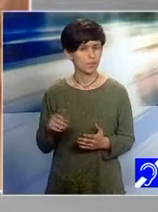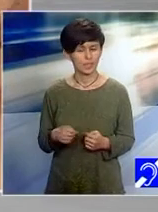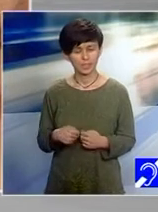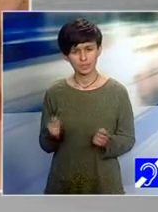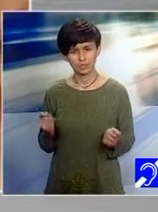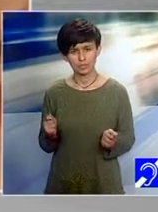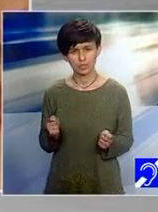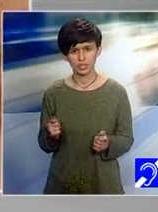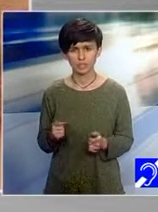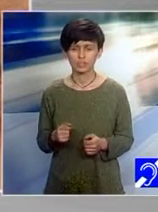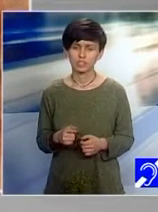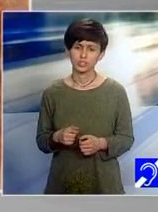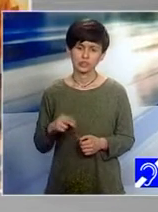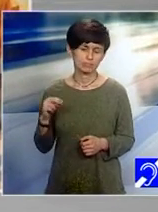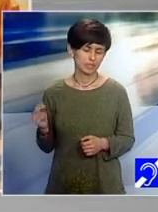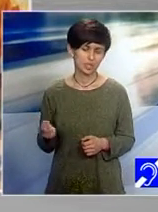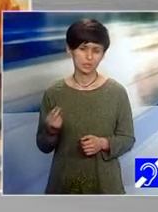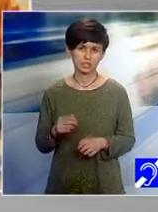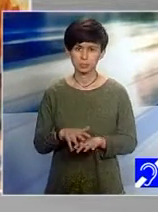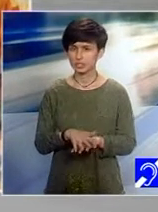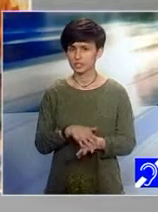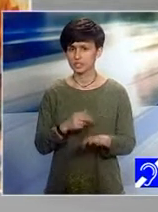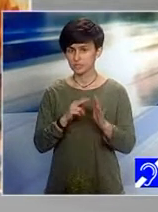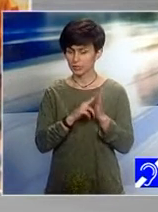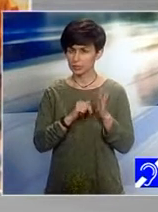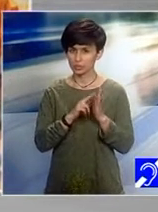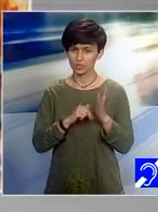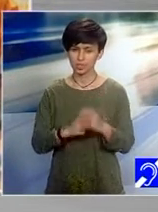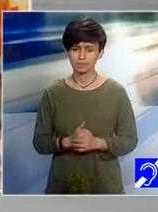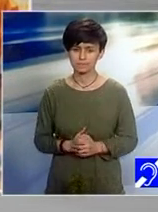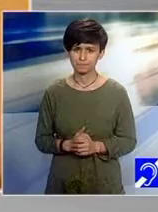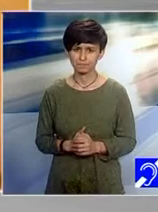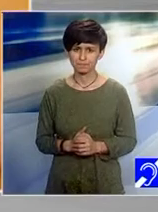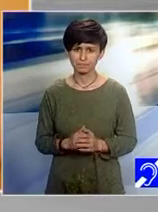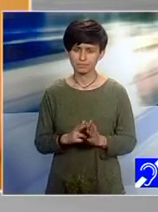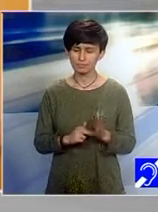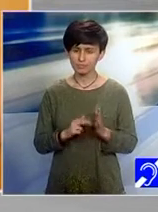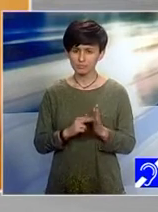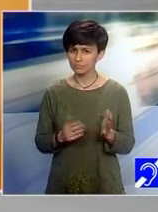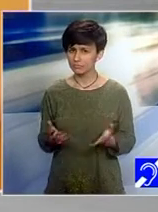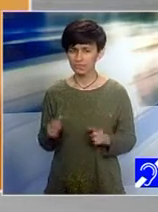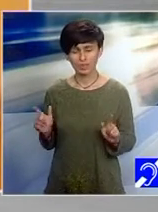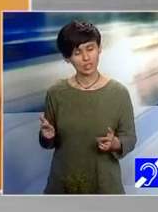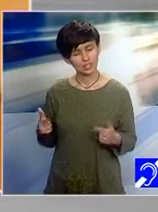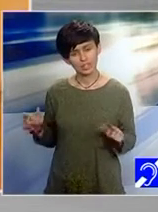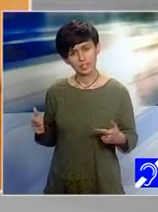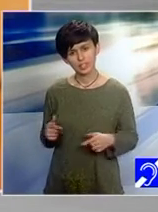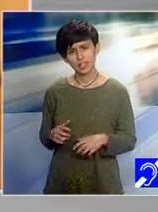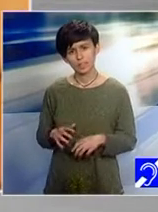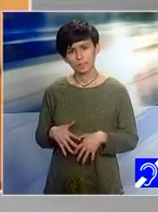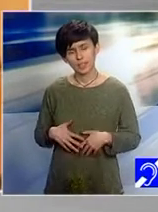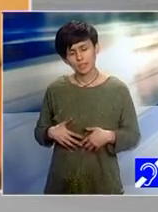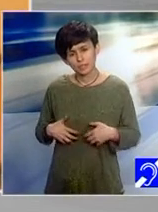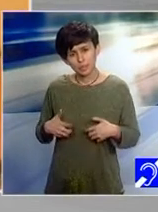mare și un superb simț al culorii. Culoarea care cântă, culoarea care freamătă, culoarea care până la urmă